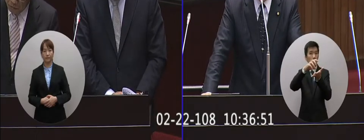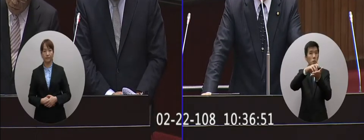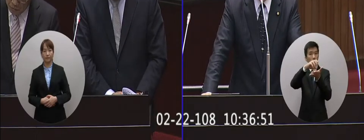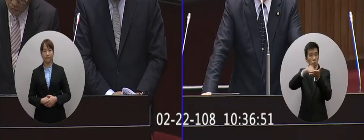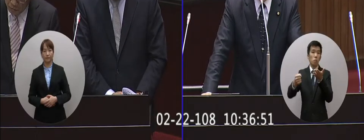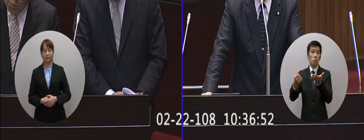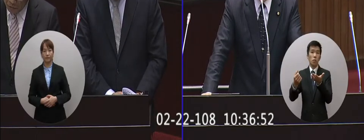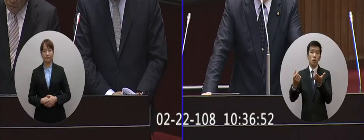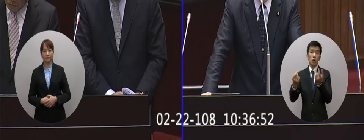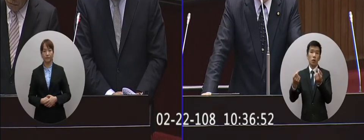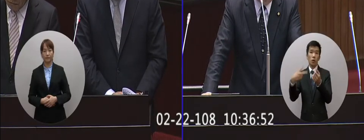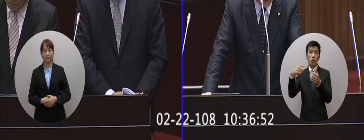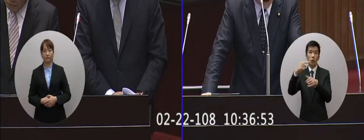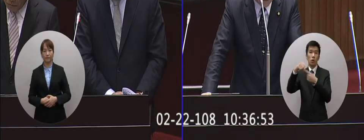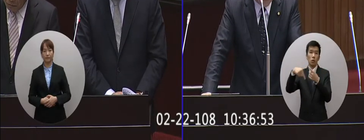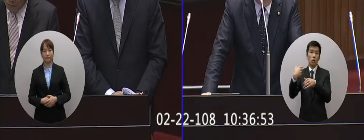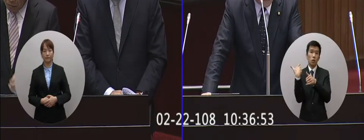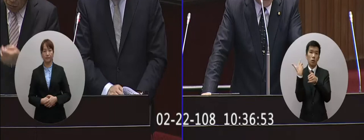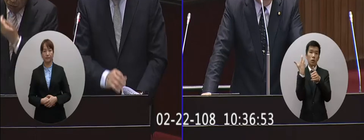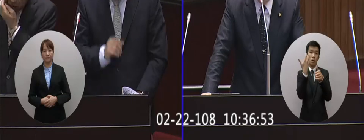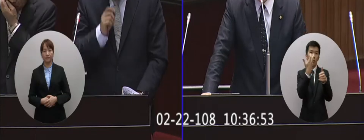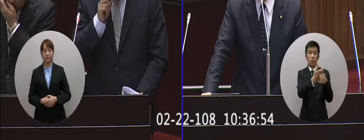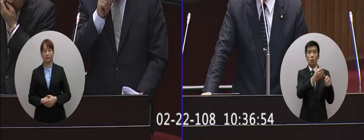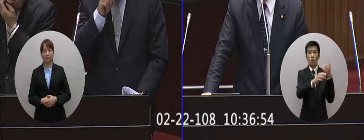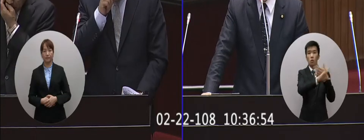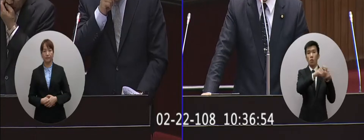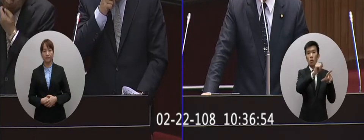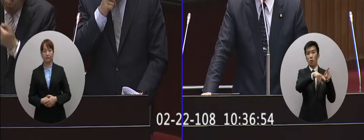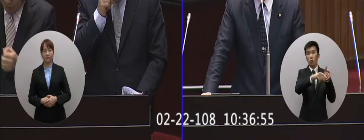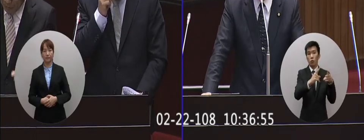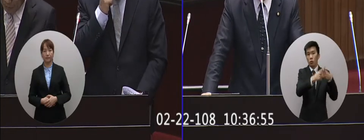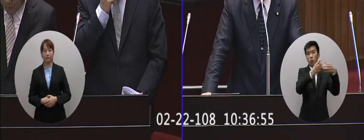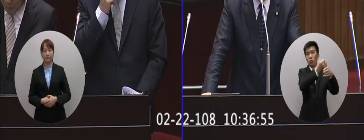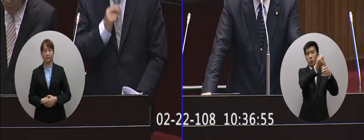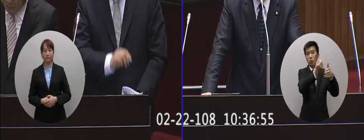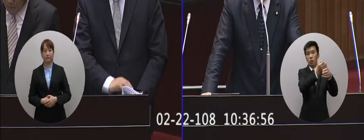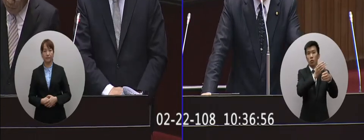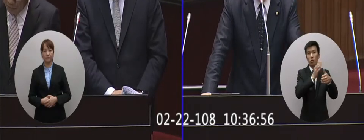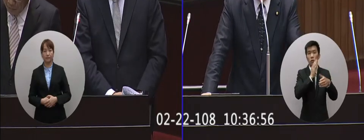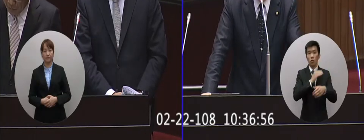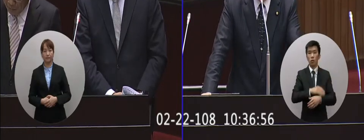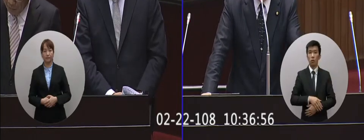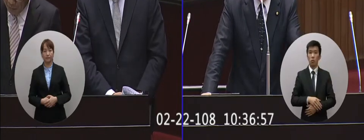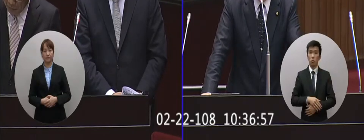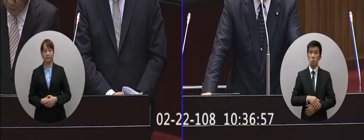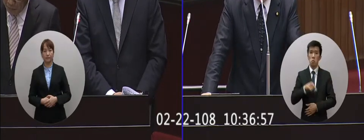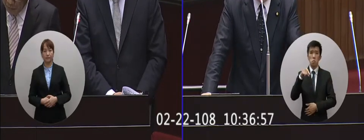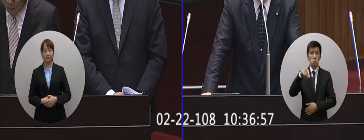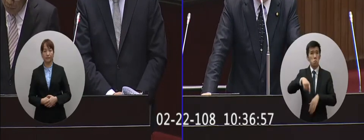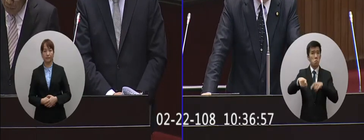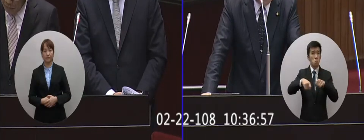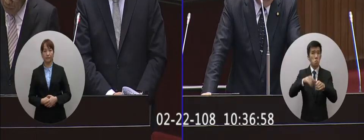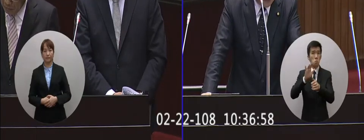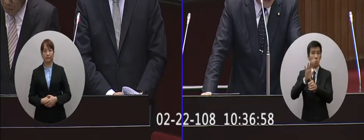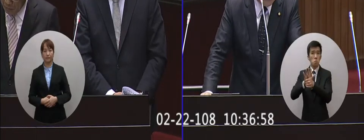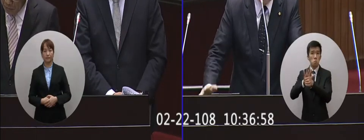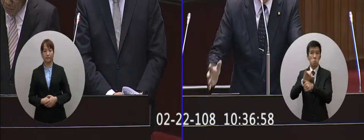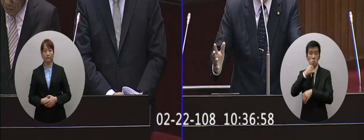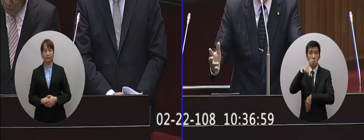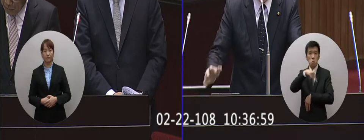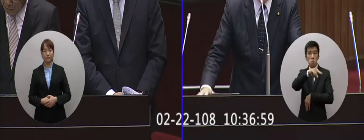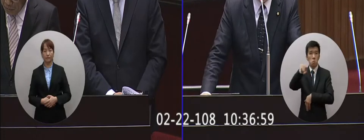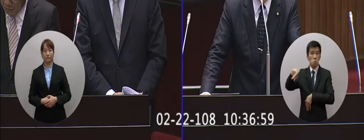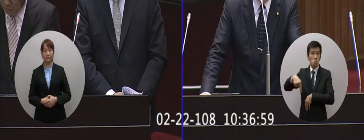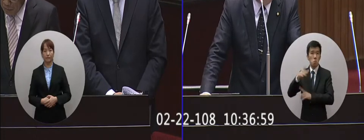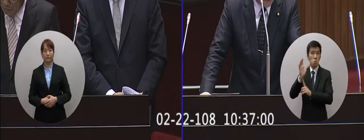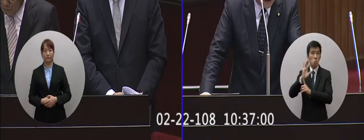要交给外国人去主导。那这样的发展，在本土的离岸风电的产业里面，它将